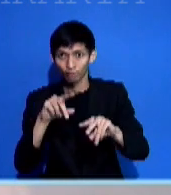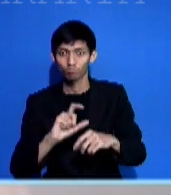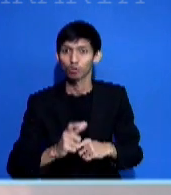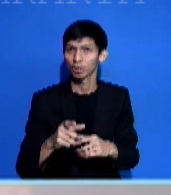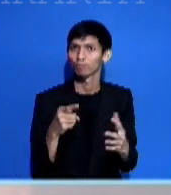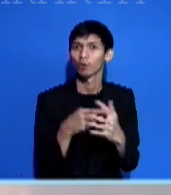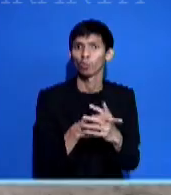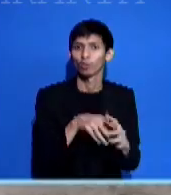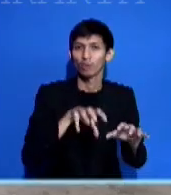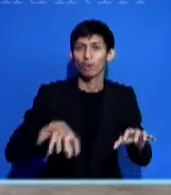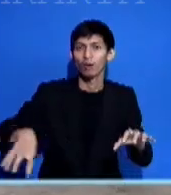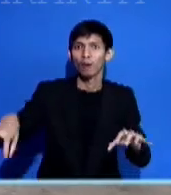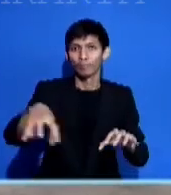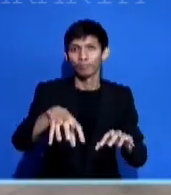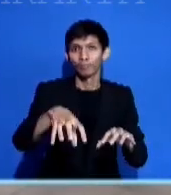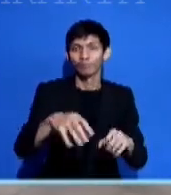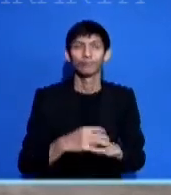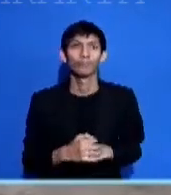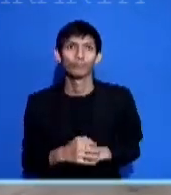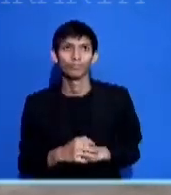setiap TPS.